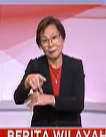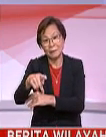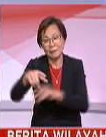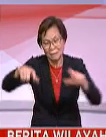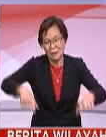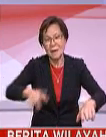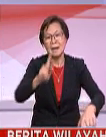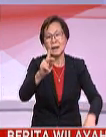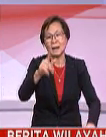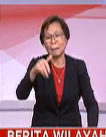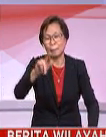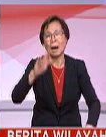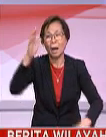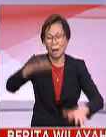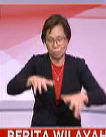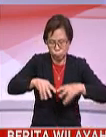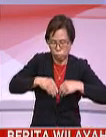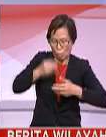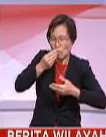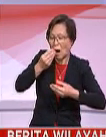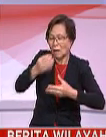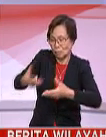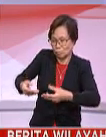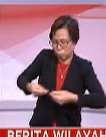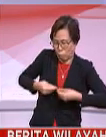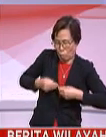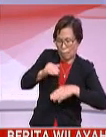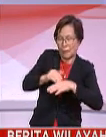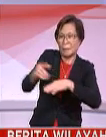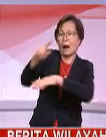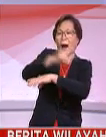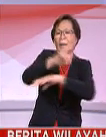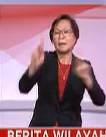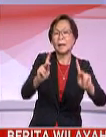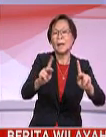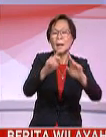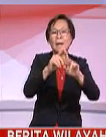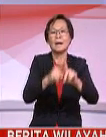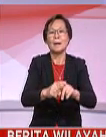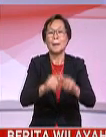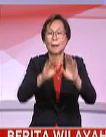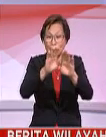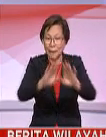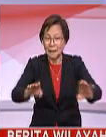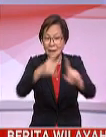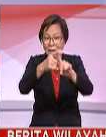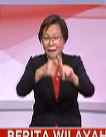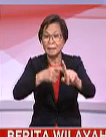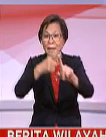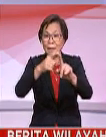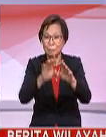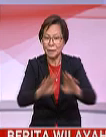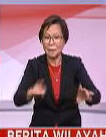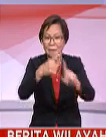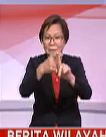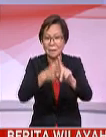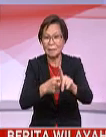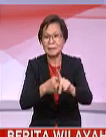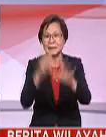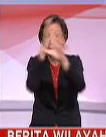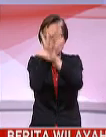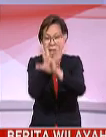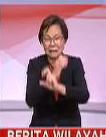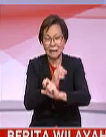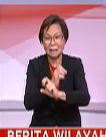terima bekalan makanan bermula Khamis ini. Itu antara fokus dari Bumi Kenyalang yang akan dikongsi Fazril Hisham Effendi.